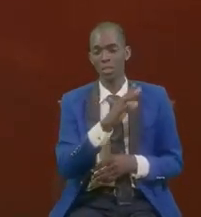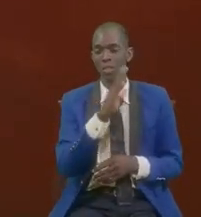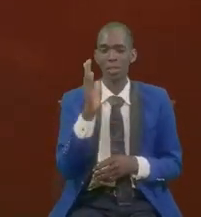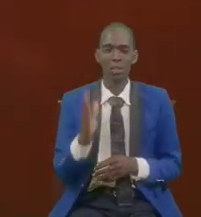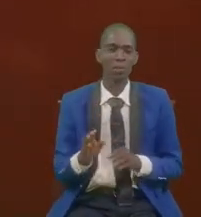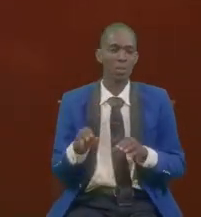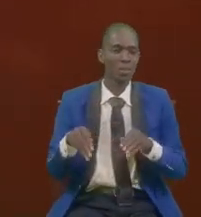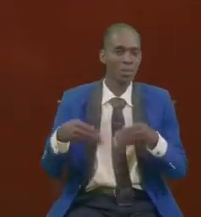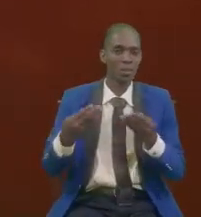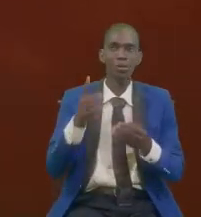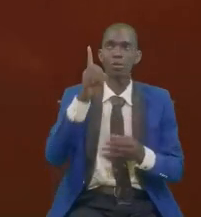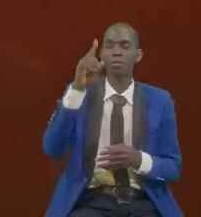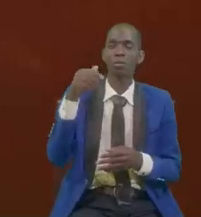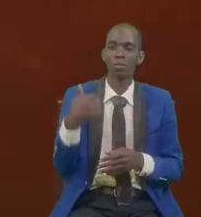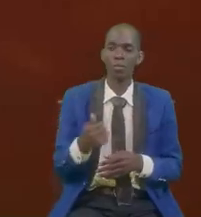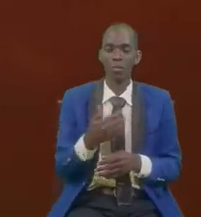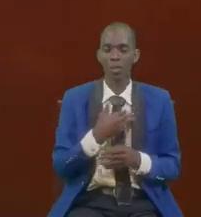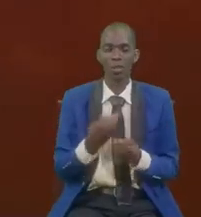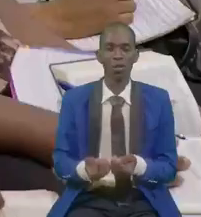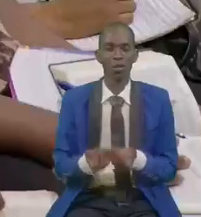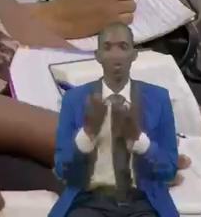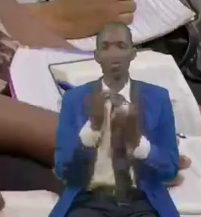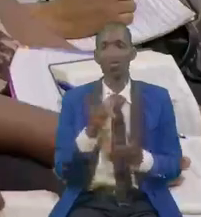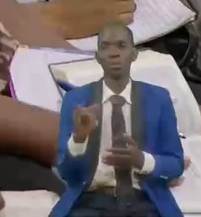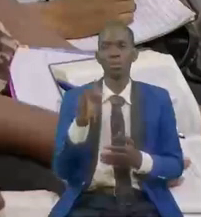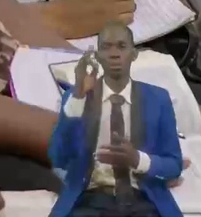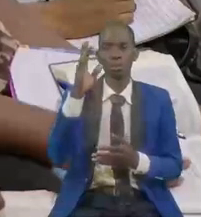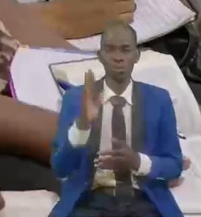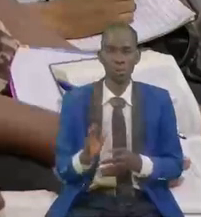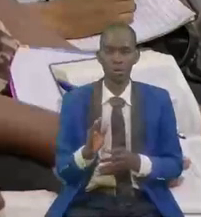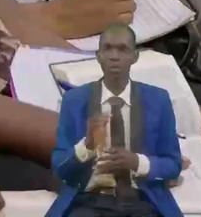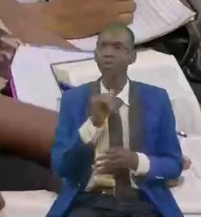mais qui ne donnent jamais de dîmes et offrandes.